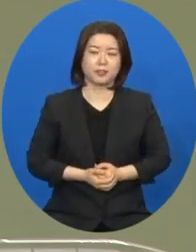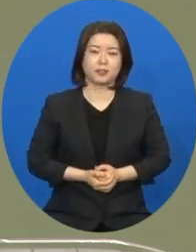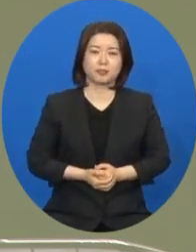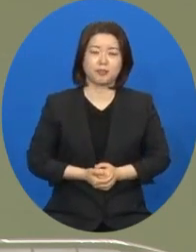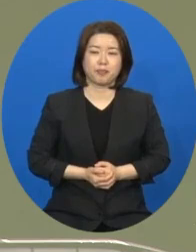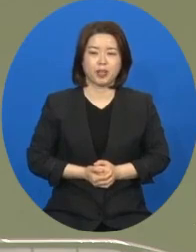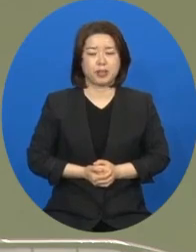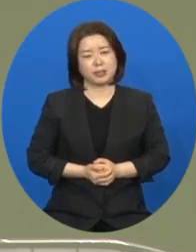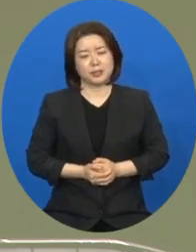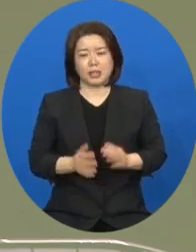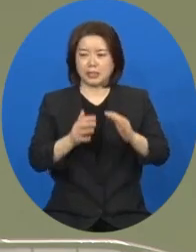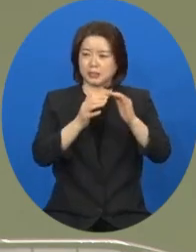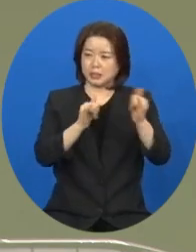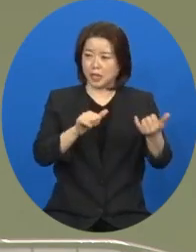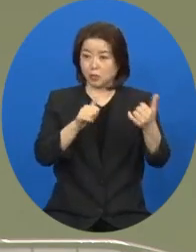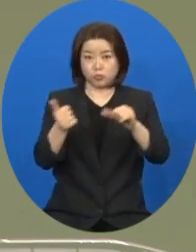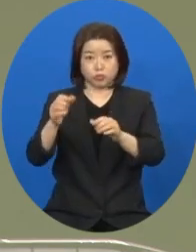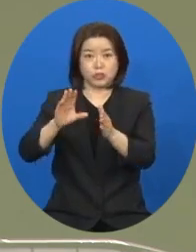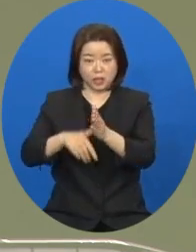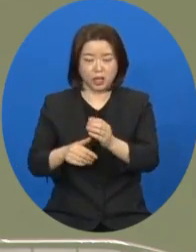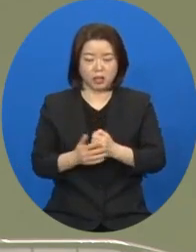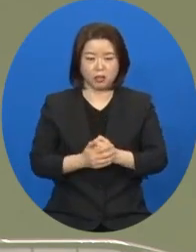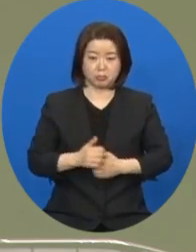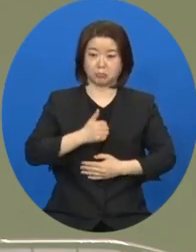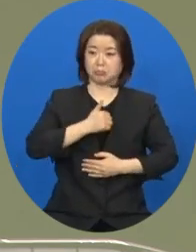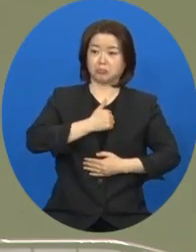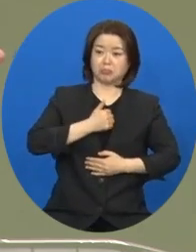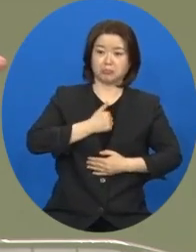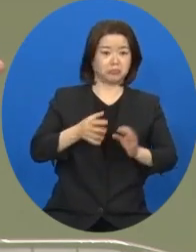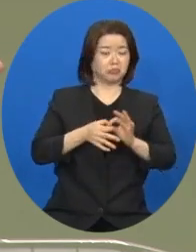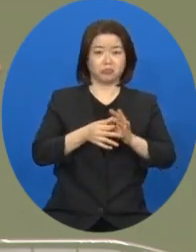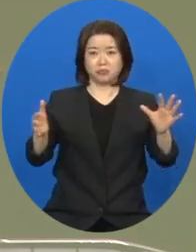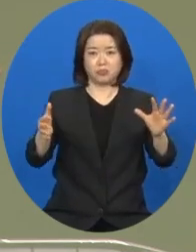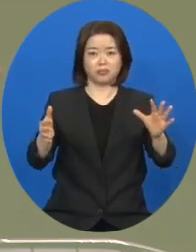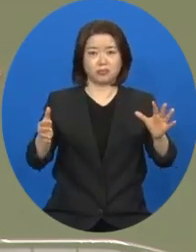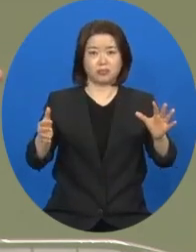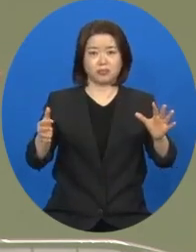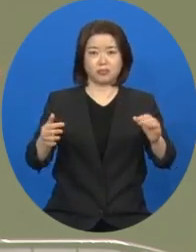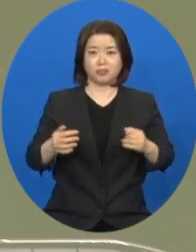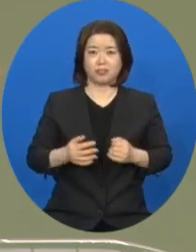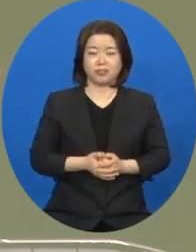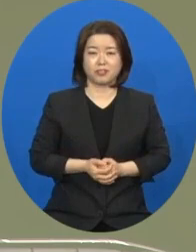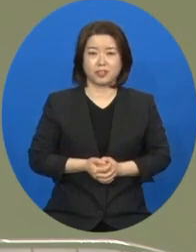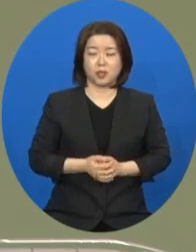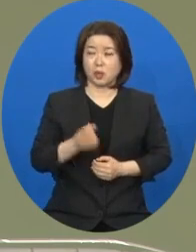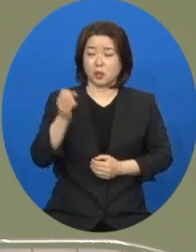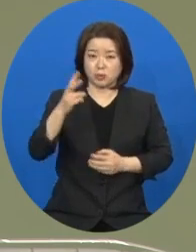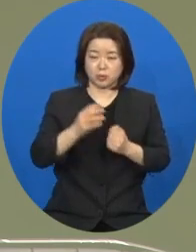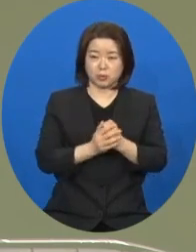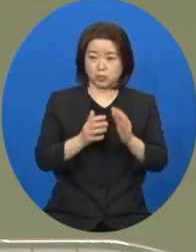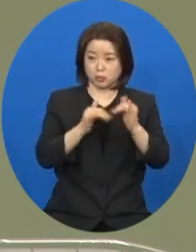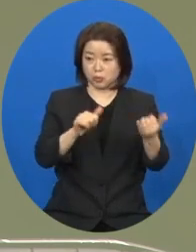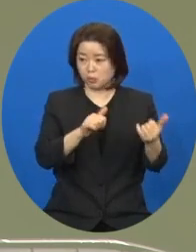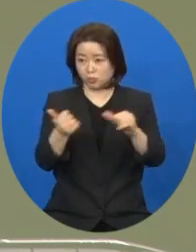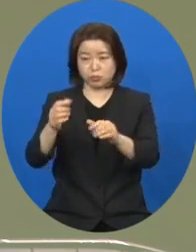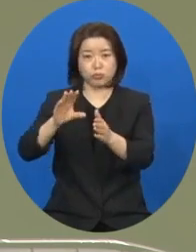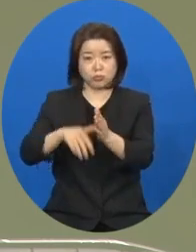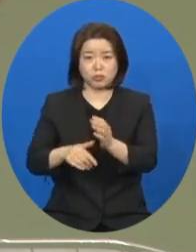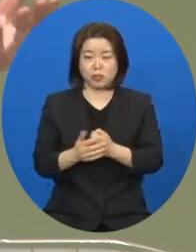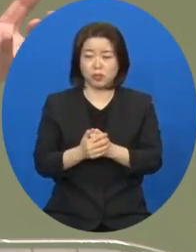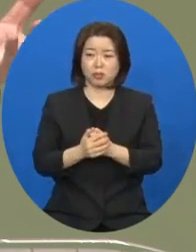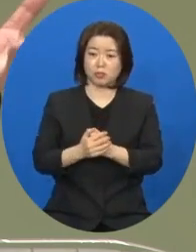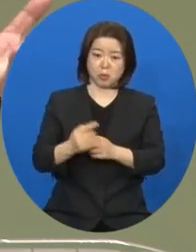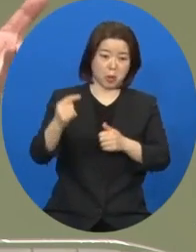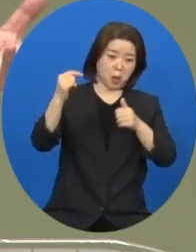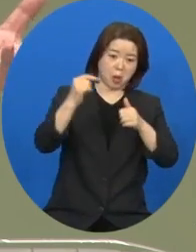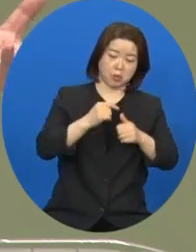아, 사람이 죽으면 자존심도 뭐가 있겠으며 사람이 죽으면 시키는 대로